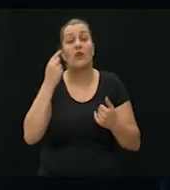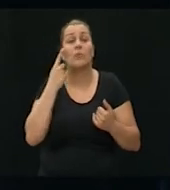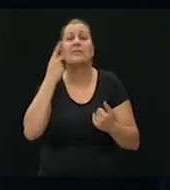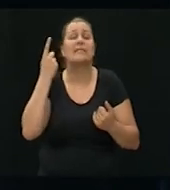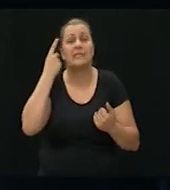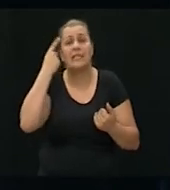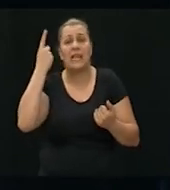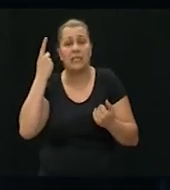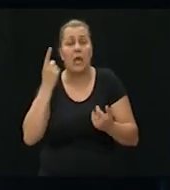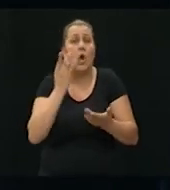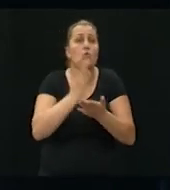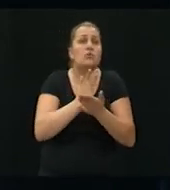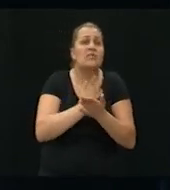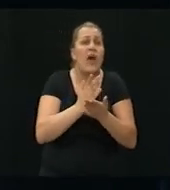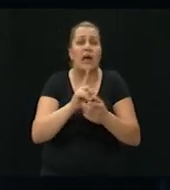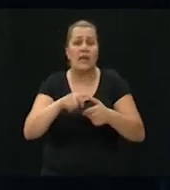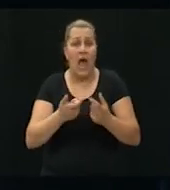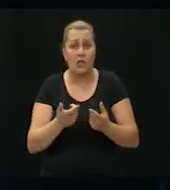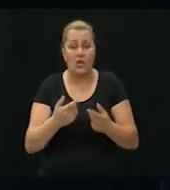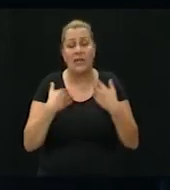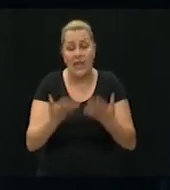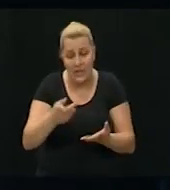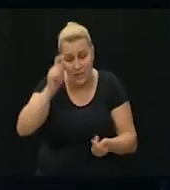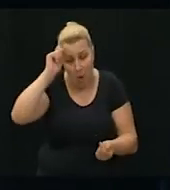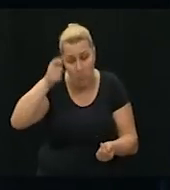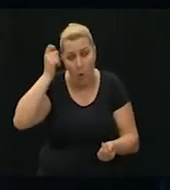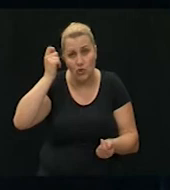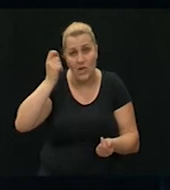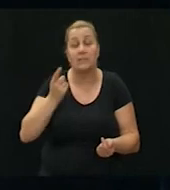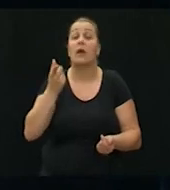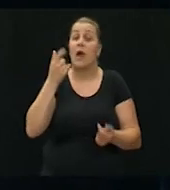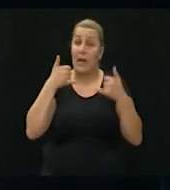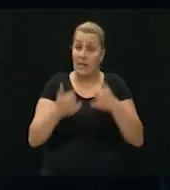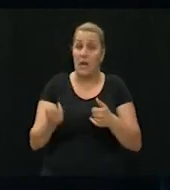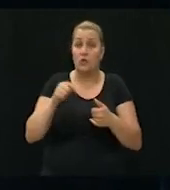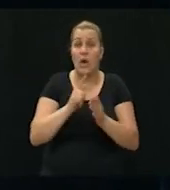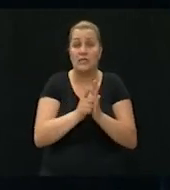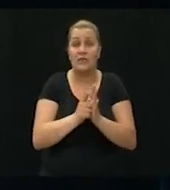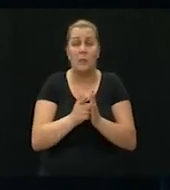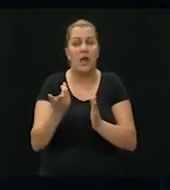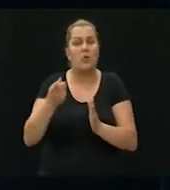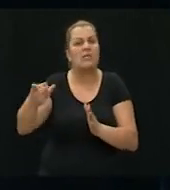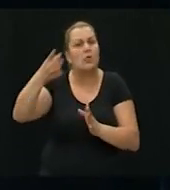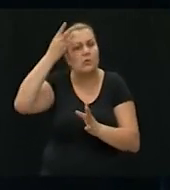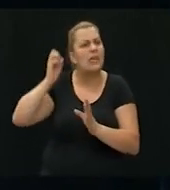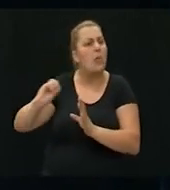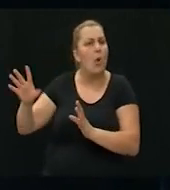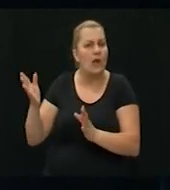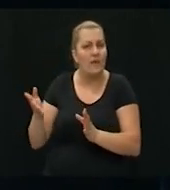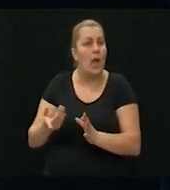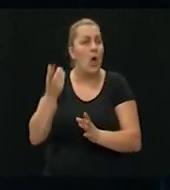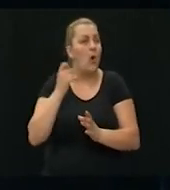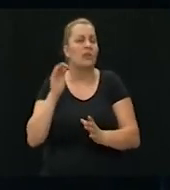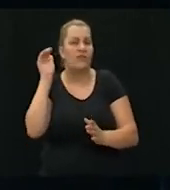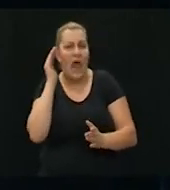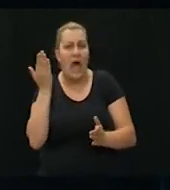načine, pokušavamo im odati počast, ali danas dolazi vrijeme da se to zaboravlja od vlada, od